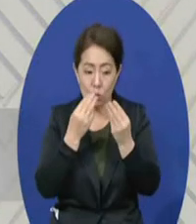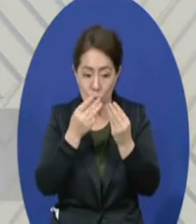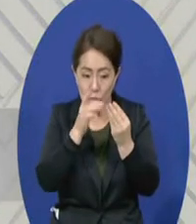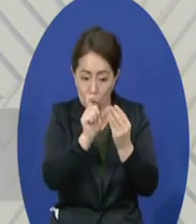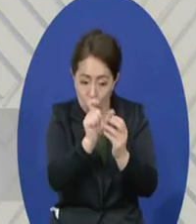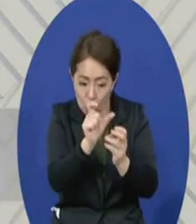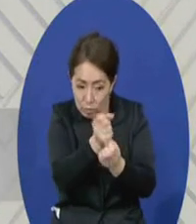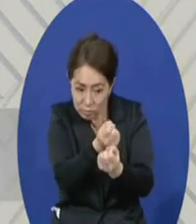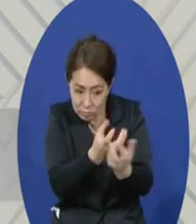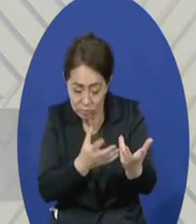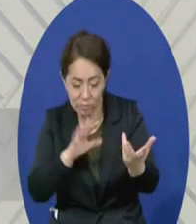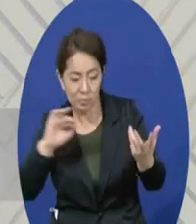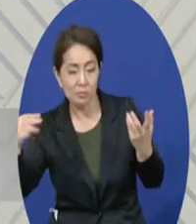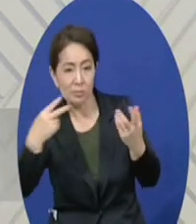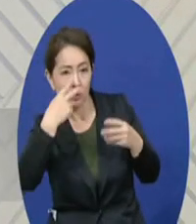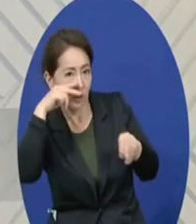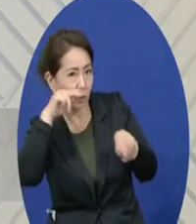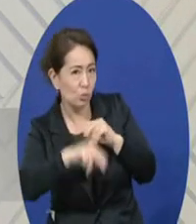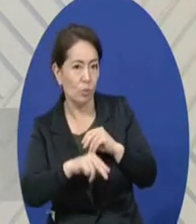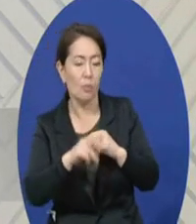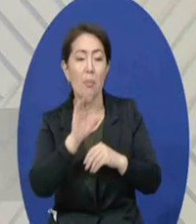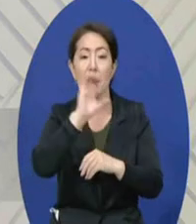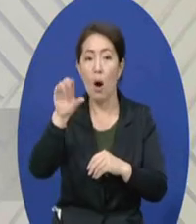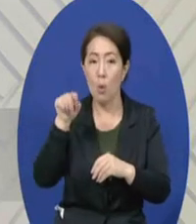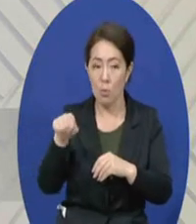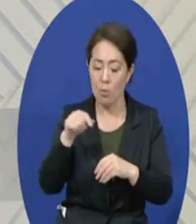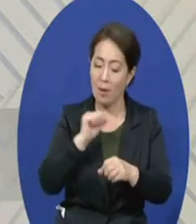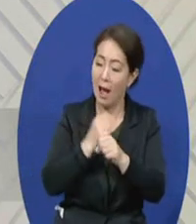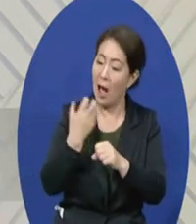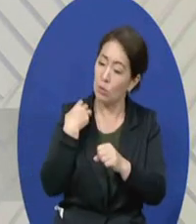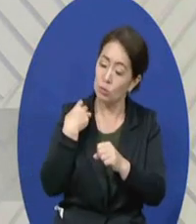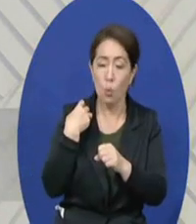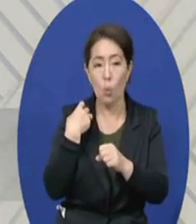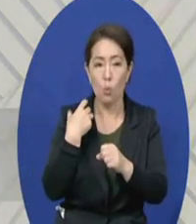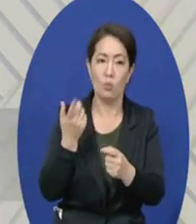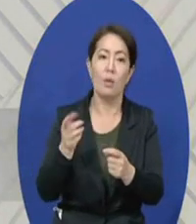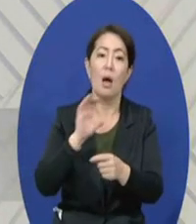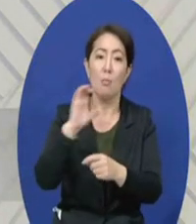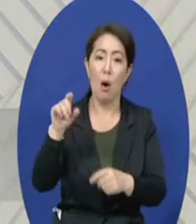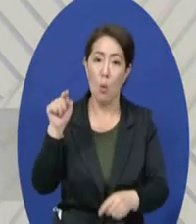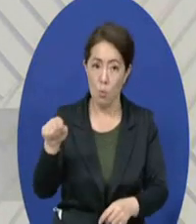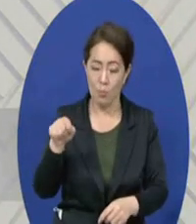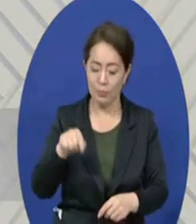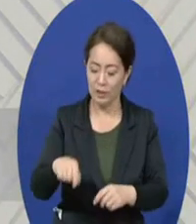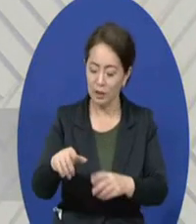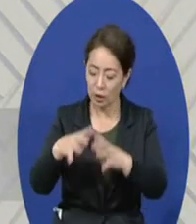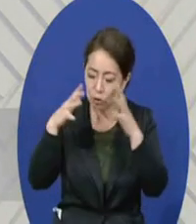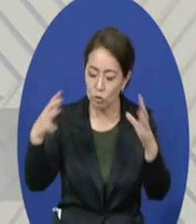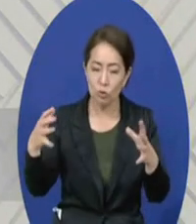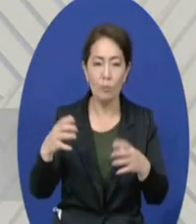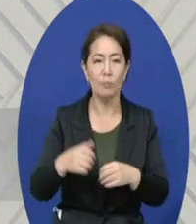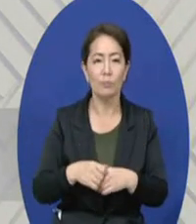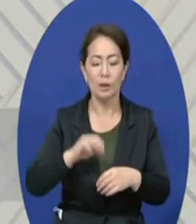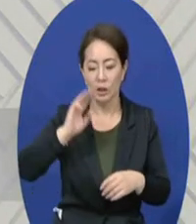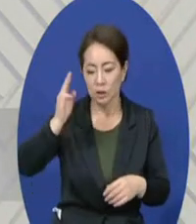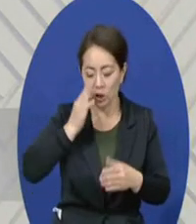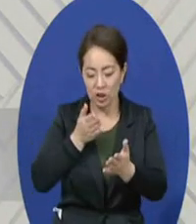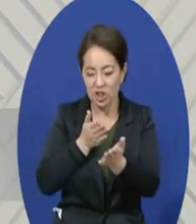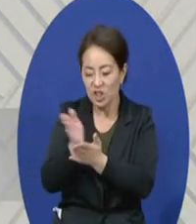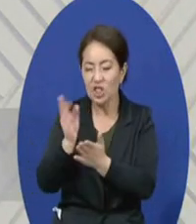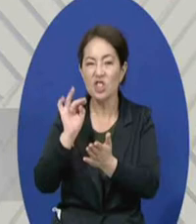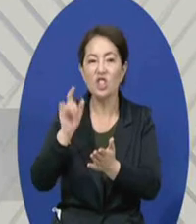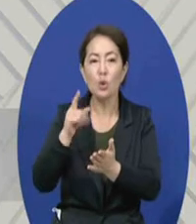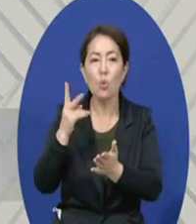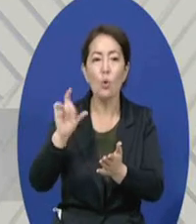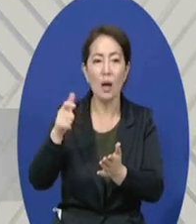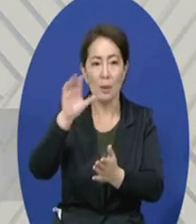шүүдэг байгууллага. Шүүж одоо хариуцлага тооцох уу, тооцохгүй гэдэг шийддэг байгууллага. Энэ үднээсээ бол үндсэндээ бол одоо нэгэн одоо том одоо тодорхой чиг үүрэг өгөхөй